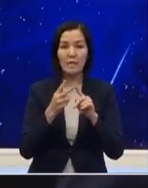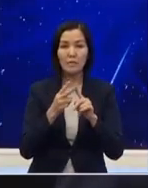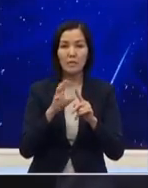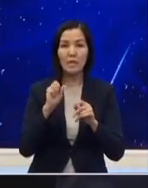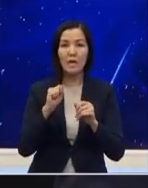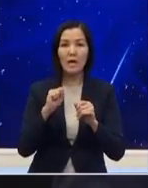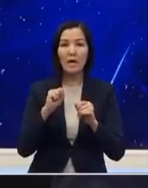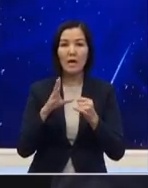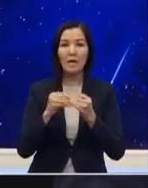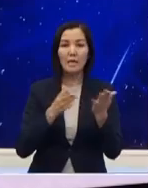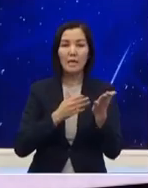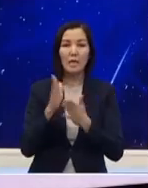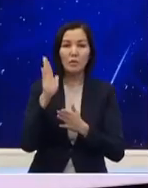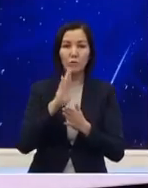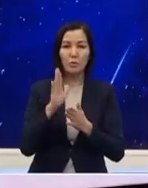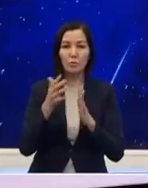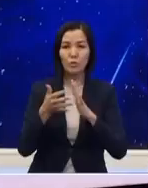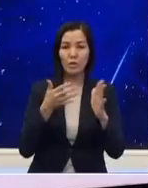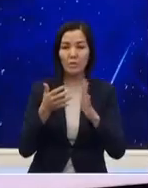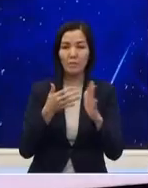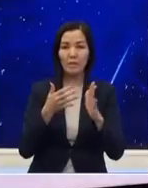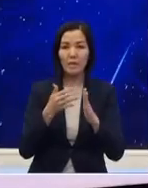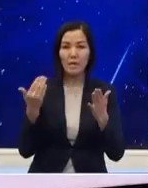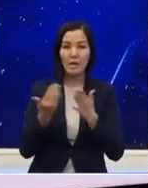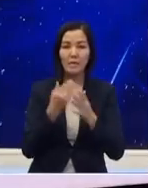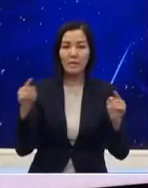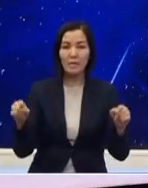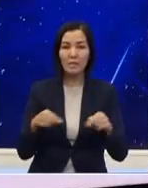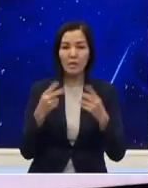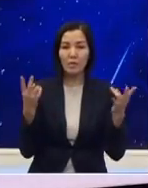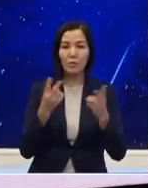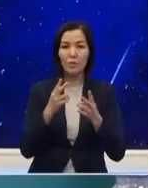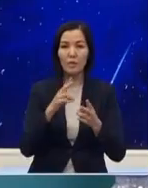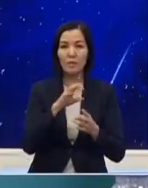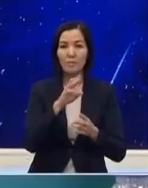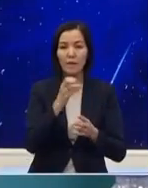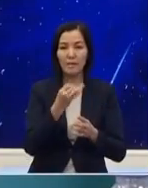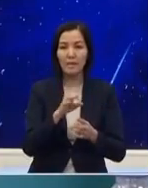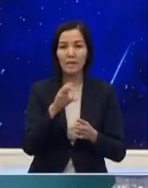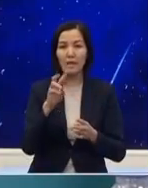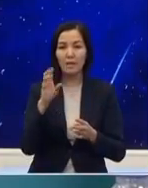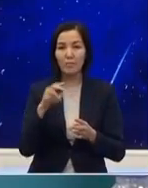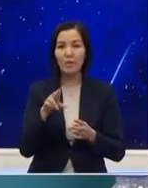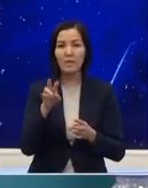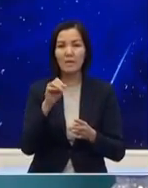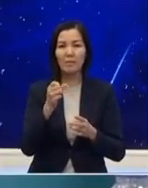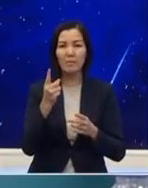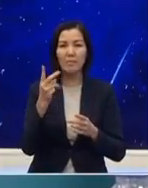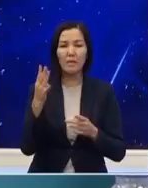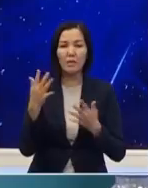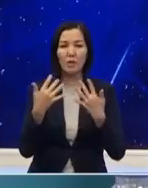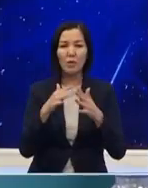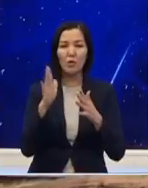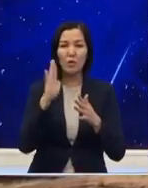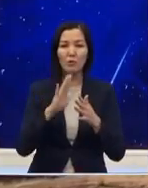су. Соңғысының тоқыраудан қалған жүйелерін жаңғырту керек. Матай Талдыбұлақ, Жаман Бұлақ, Дәнекер, Қасымбек, Майтөбе су